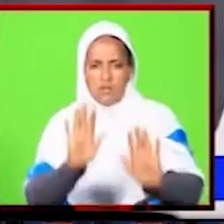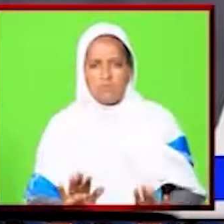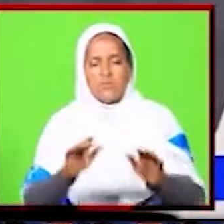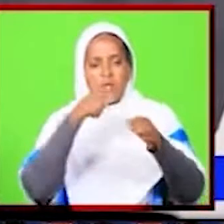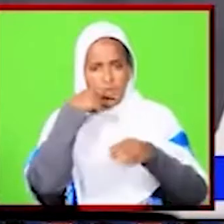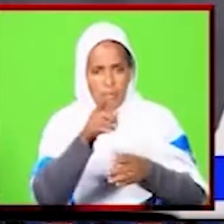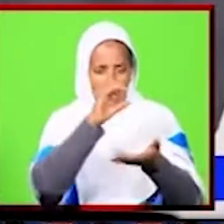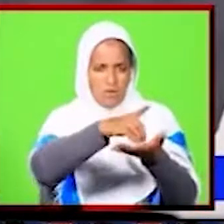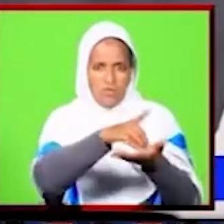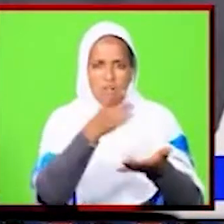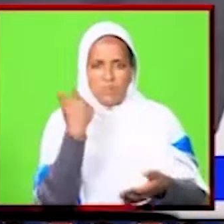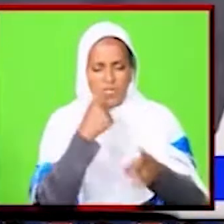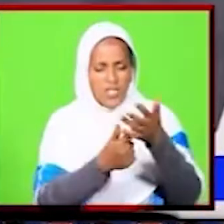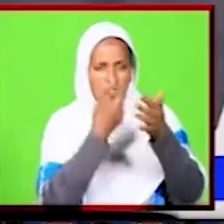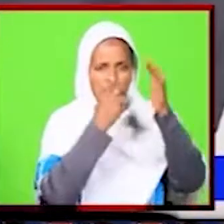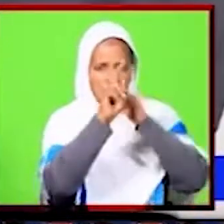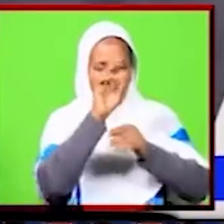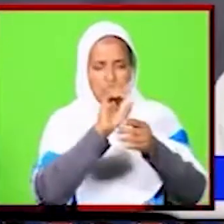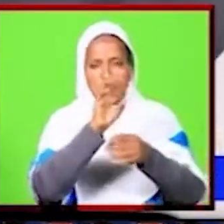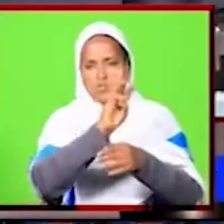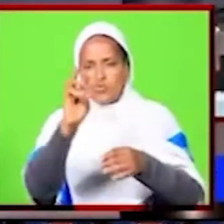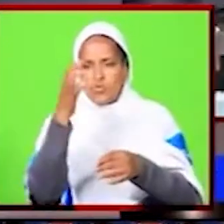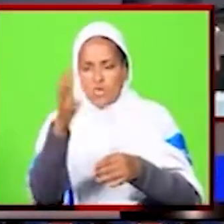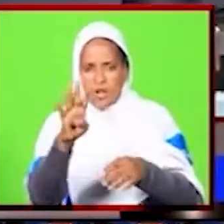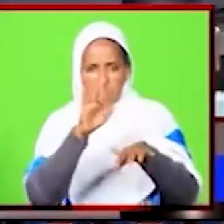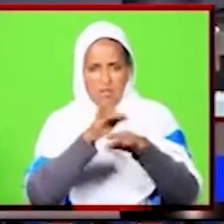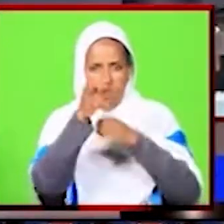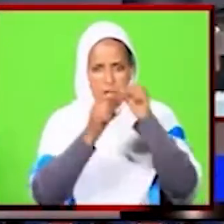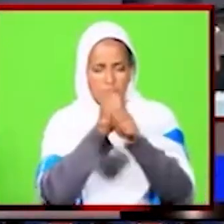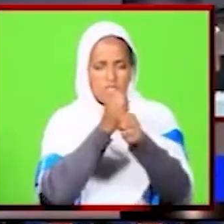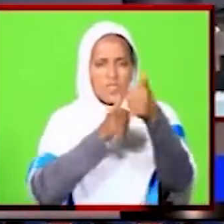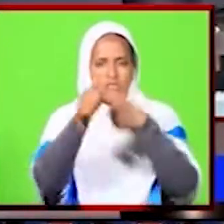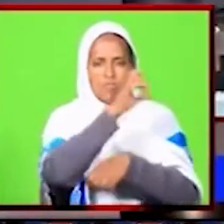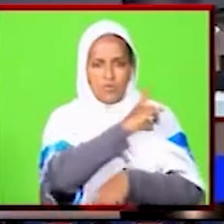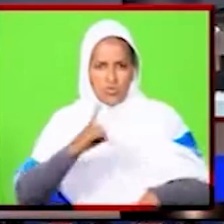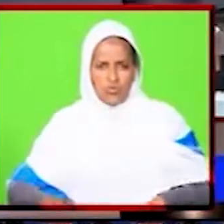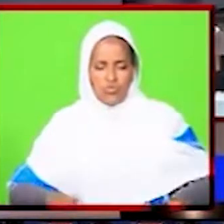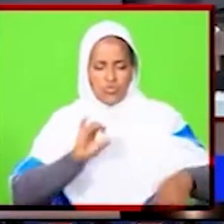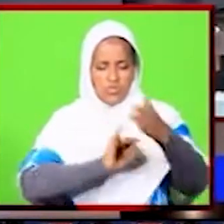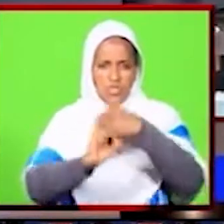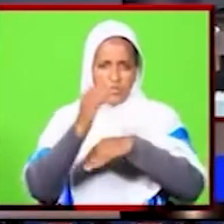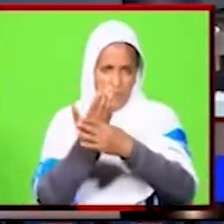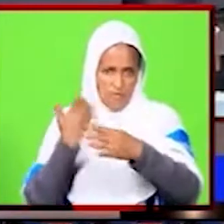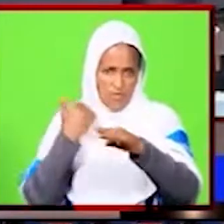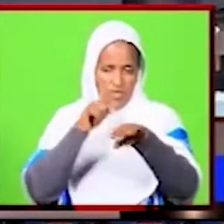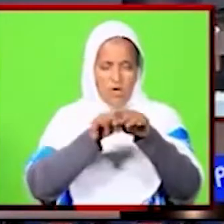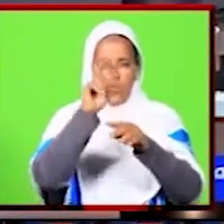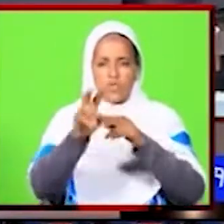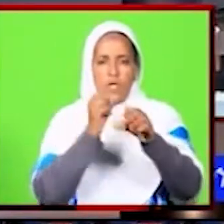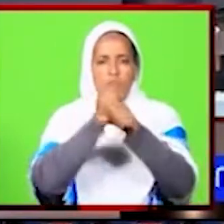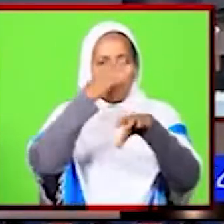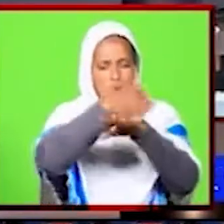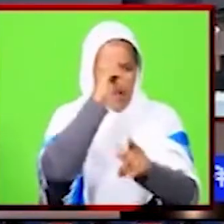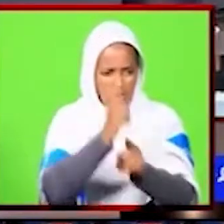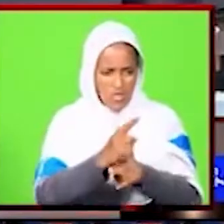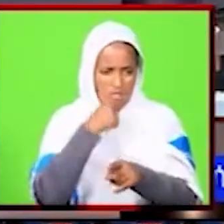ገናና ከተማ ነበረች። ይሄ ትንቢቱ የተጻፈው በ614 ዓመት ቅድመ ልደተ ክርስቶስ አካባቢ ሲሆን